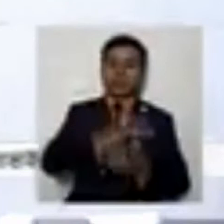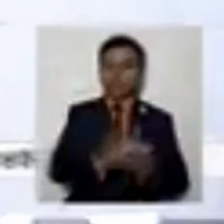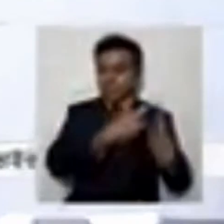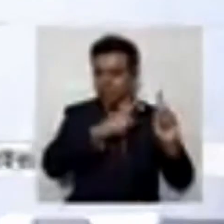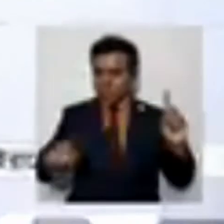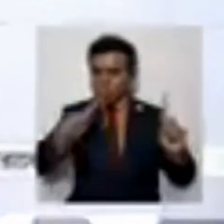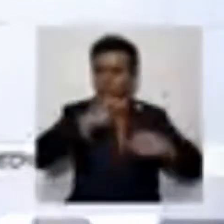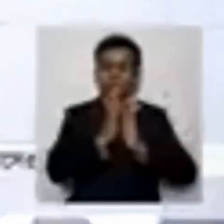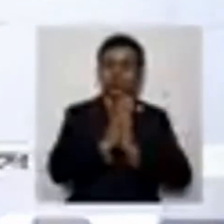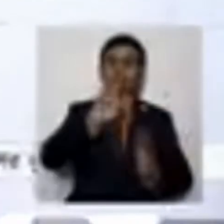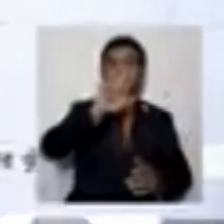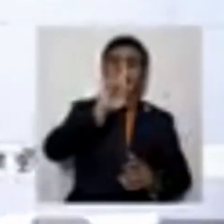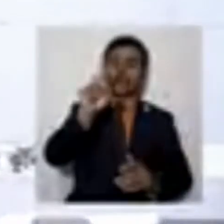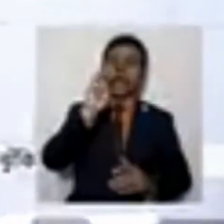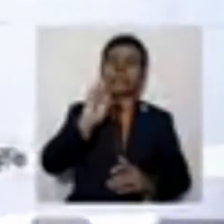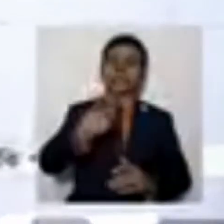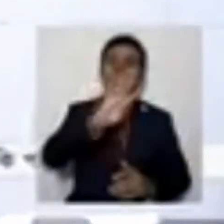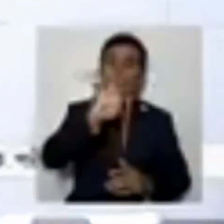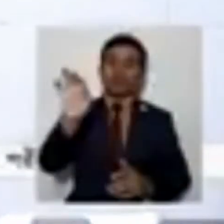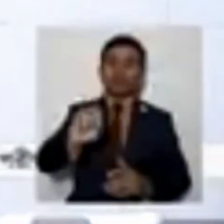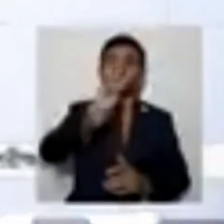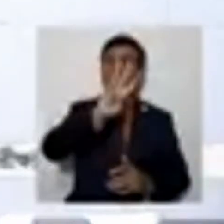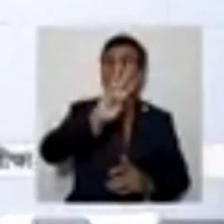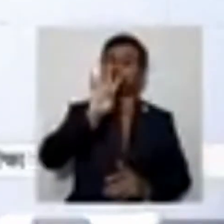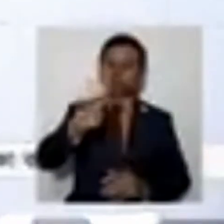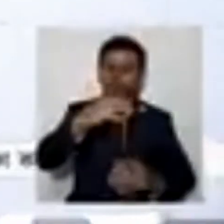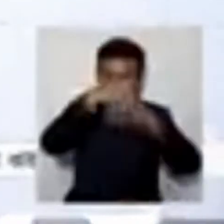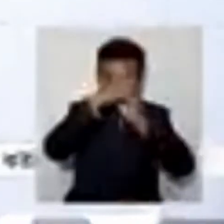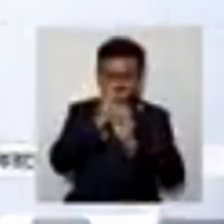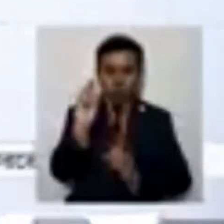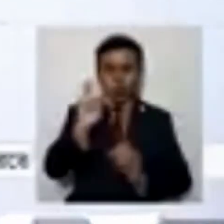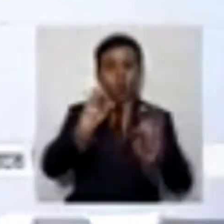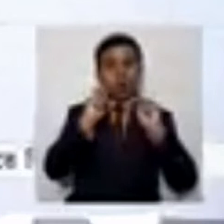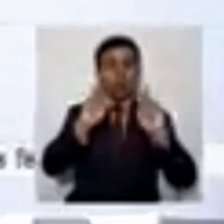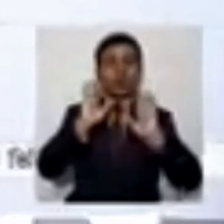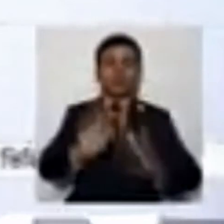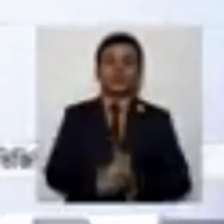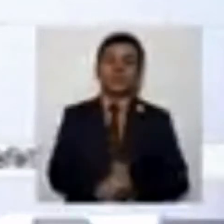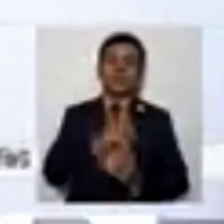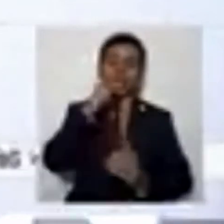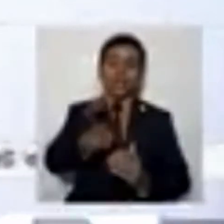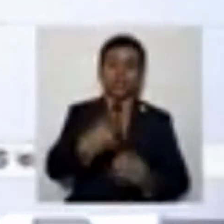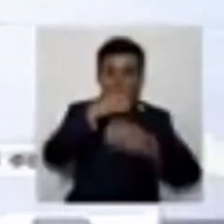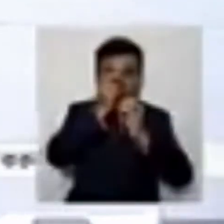5214টি এবং পরীক্ষা করা হয়েছে 5368টি। এ পর্যন্ত নমুনা পরীক্ষা করা হয়েছে